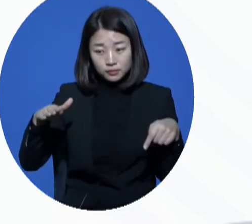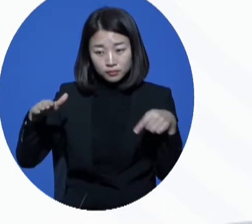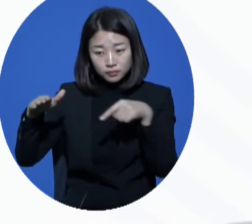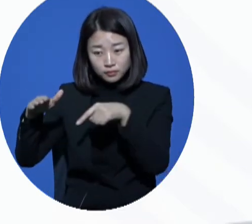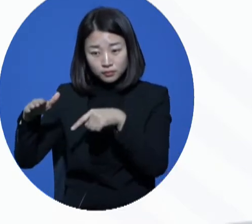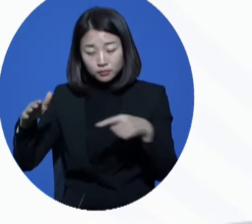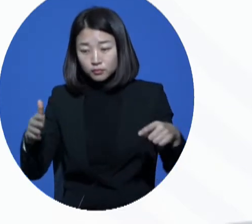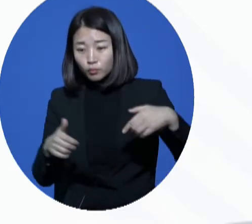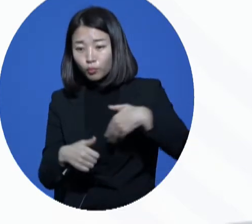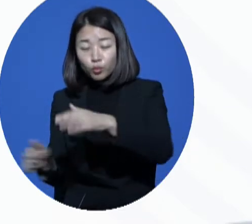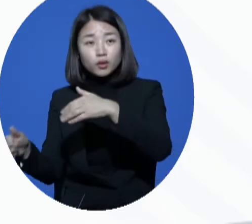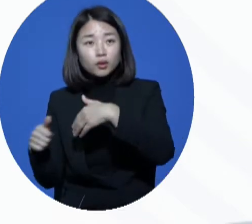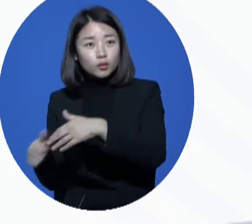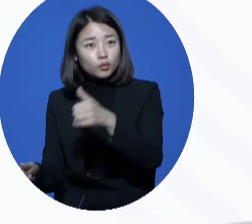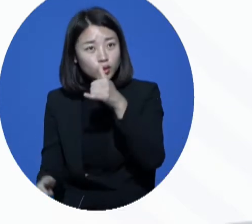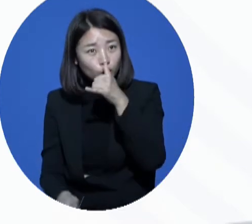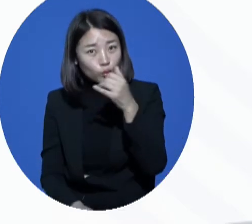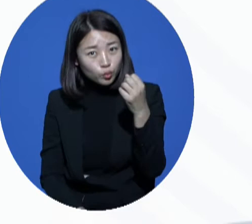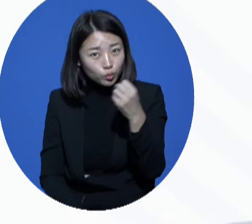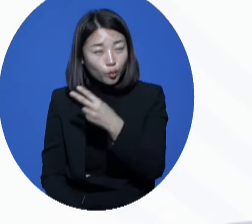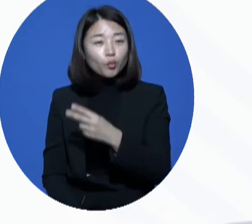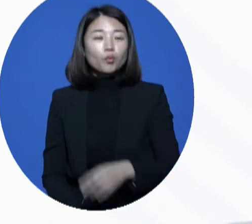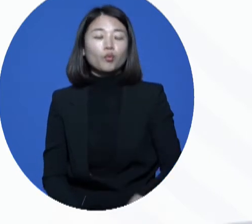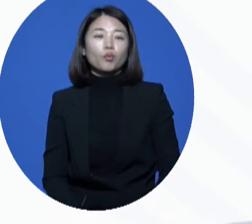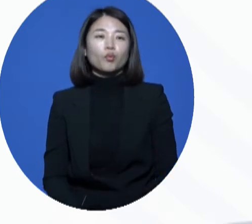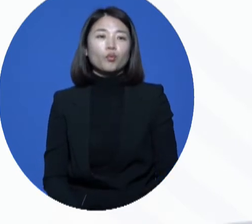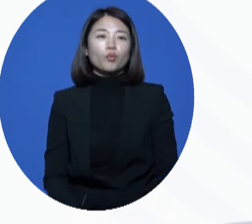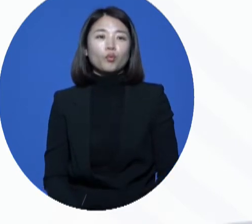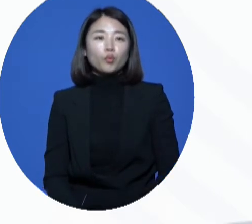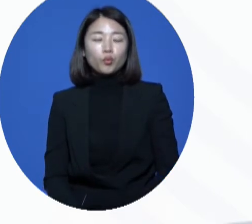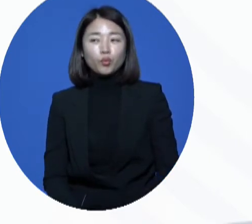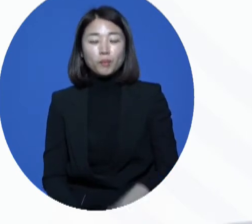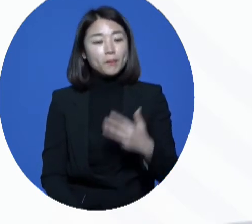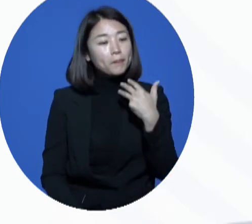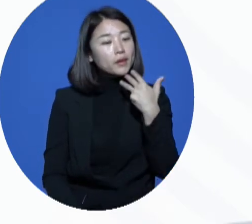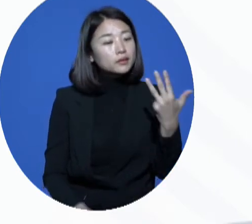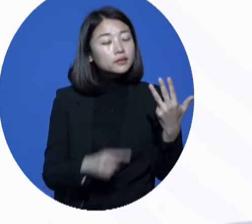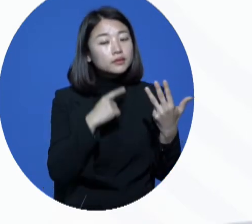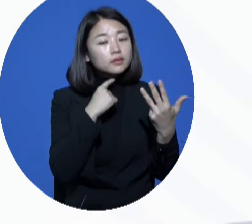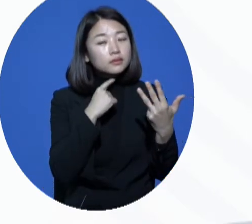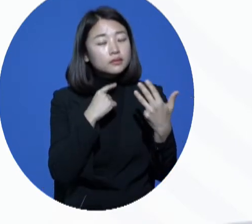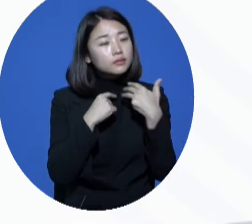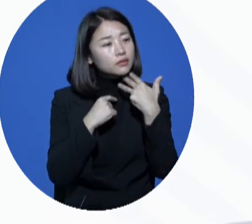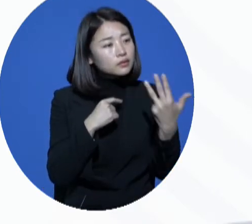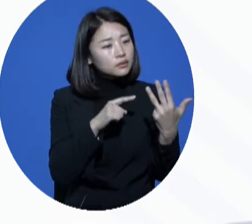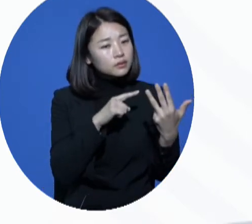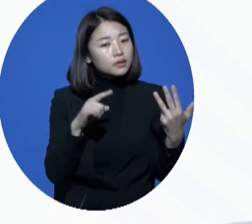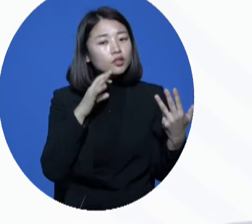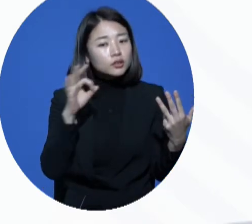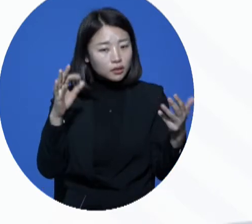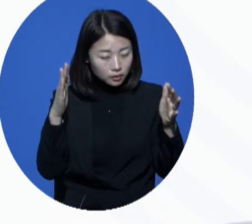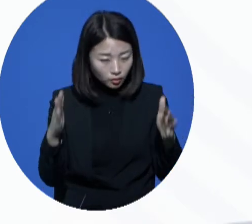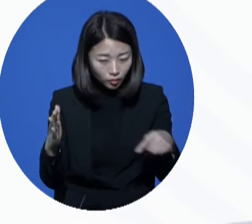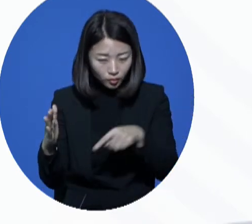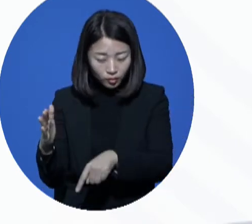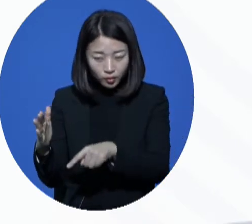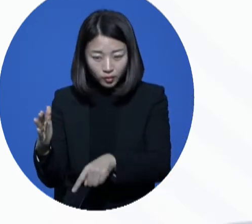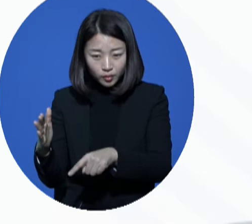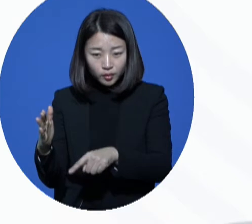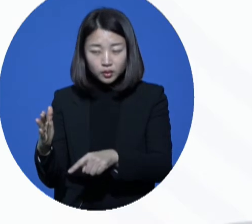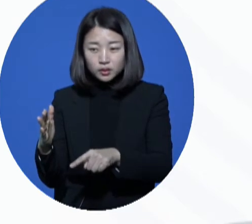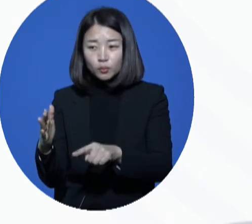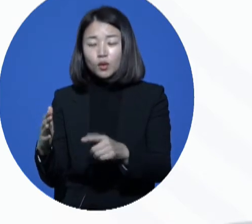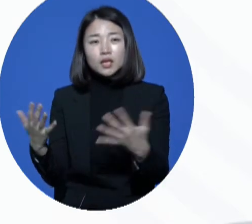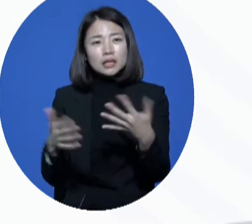입소시키기도 했고요. 작업치료란 명목으로 꼰드 작업에 8세에서 10세의 아동에게 이 사업자 등록을 하지 않은 상태에서, 그러니까